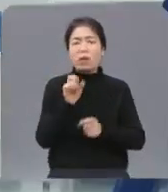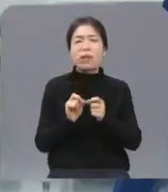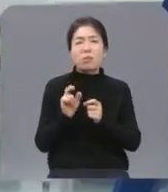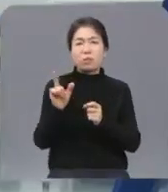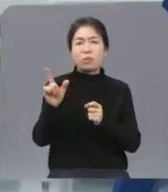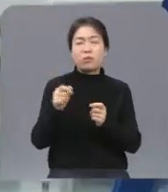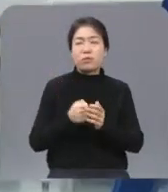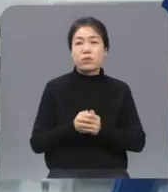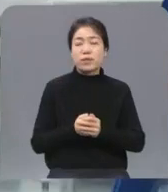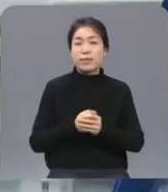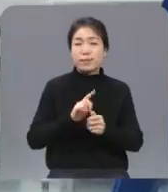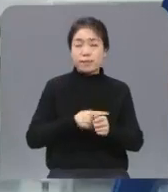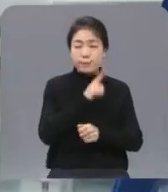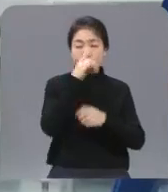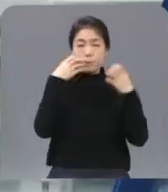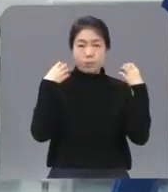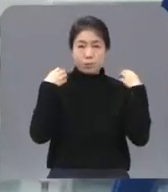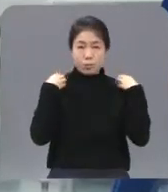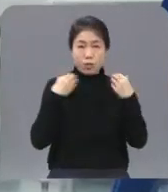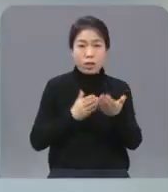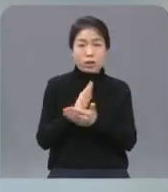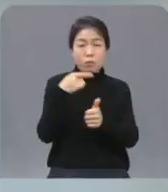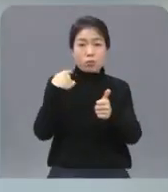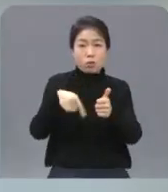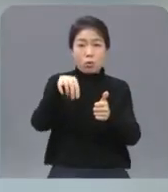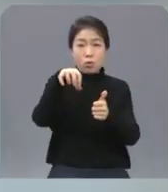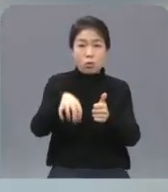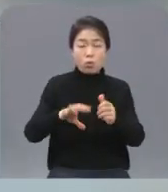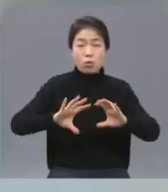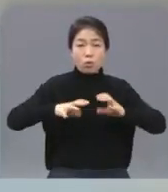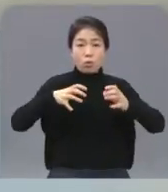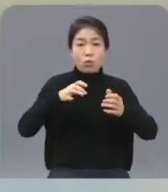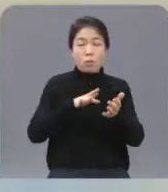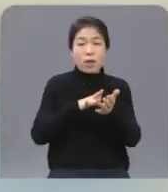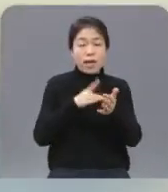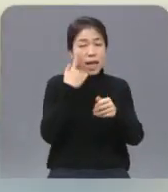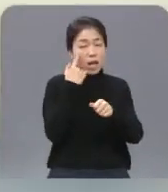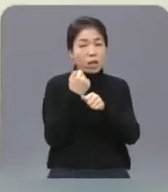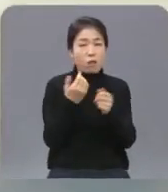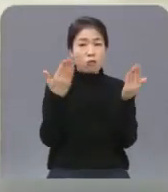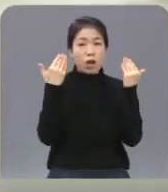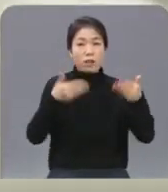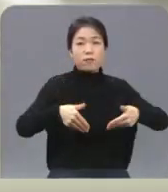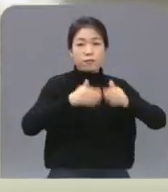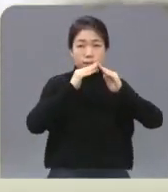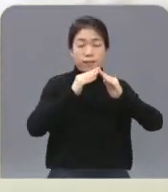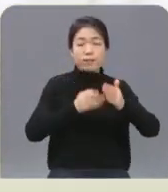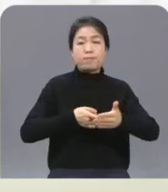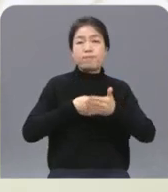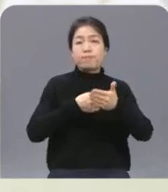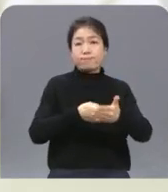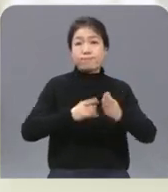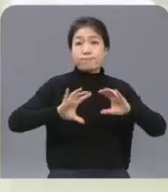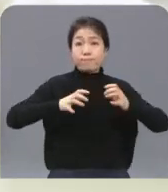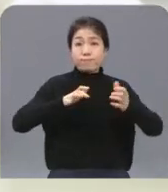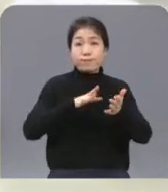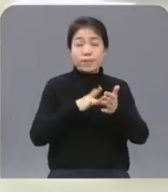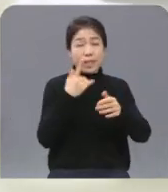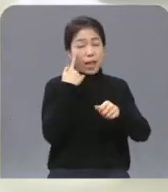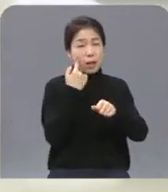이에 따라 정부가 전문 교육기관인 글로벌바이오캠퍼스 설립을 추진합니다 글로벌